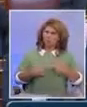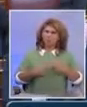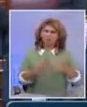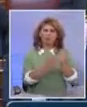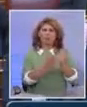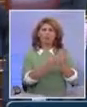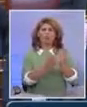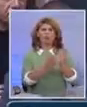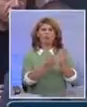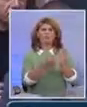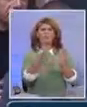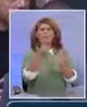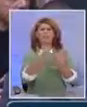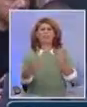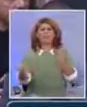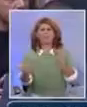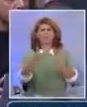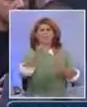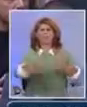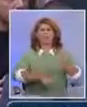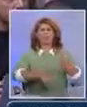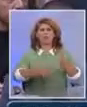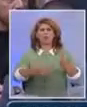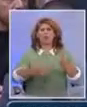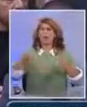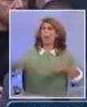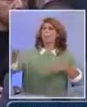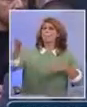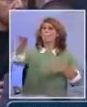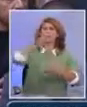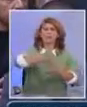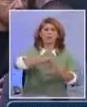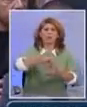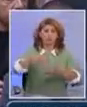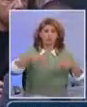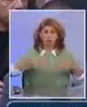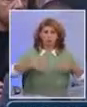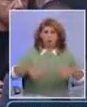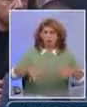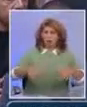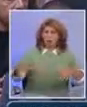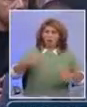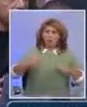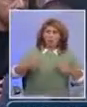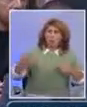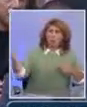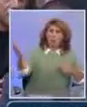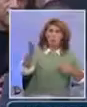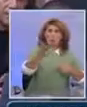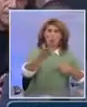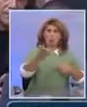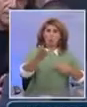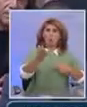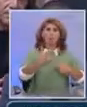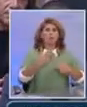επαρχιακών πόλεων, ξενοδόχοι επαρχιακών πόλεων. Και έτσι το κράτος πανικόβλητο κατήργησε αυτό